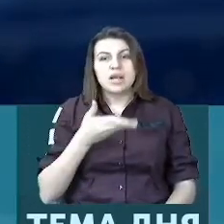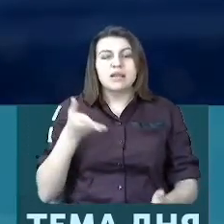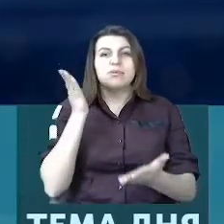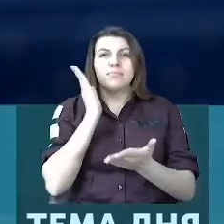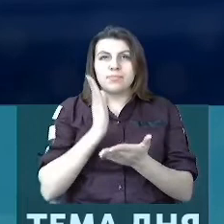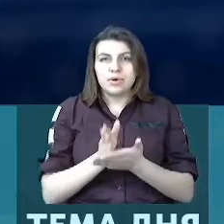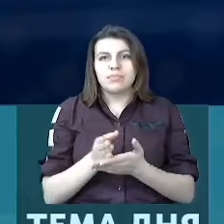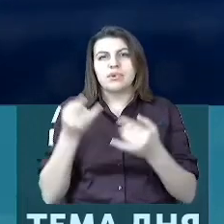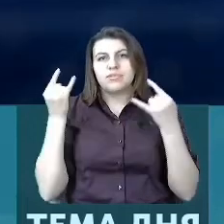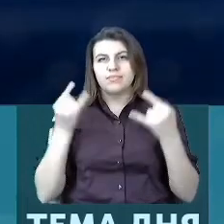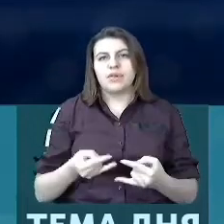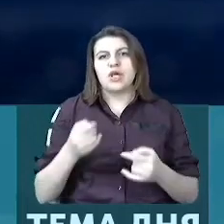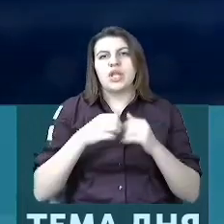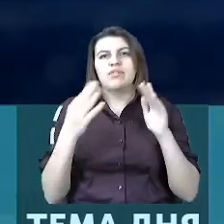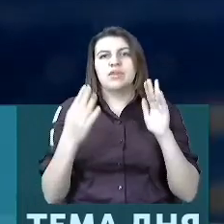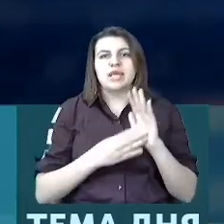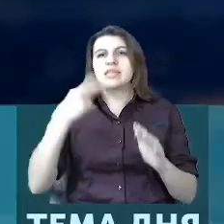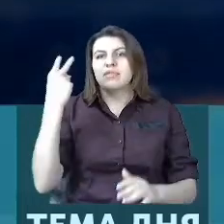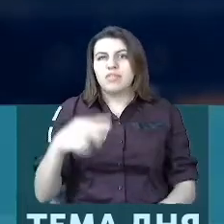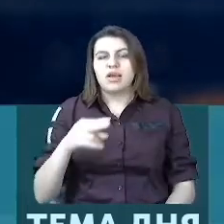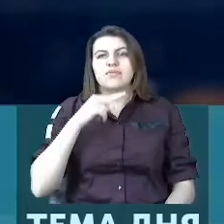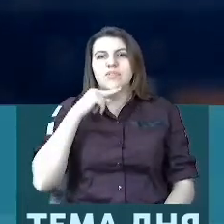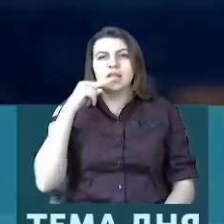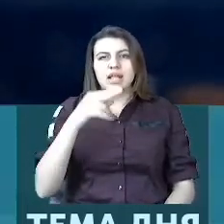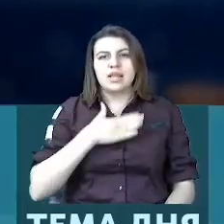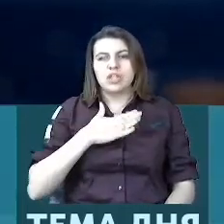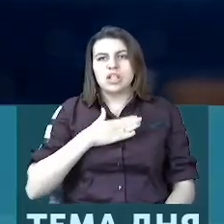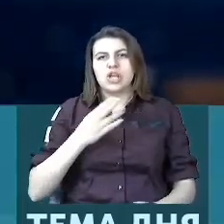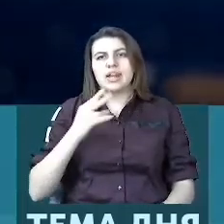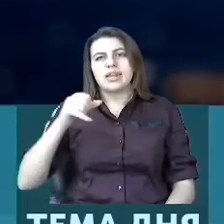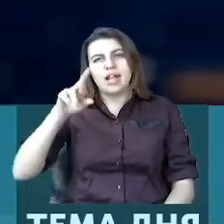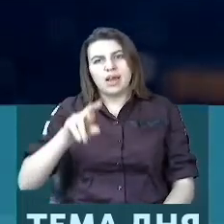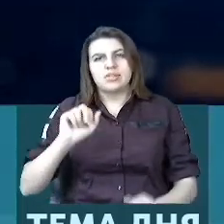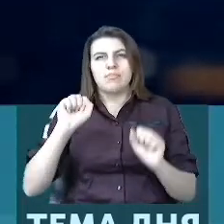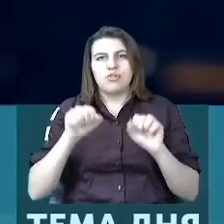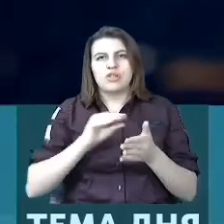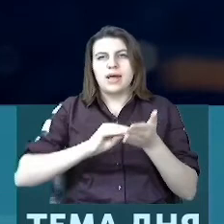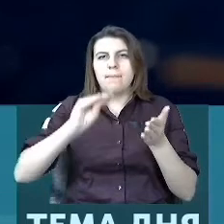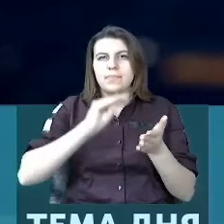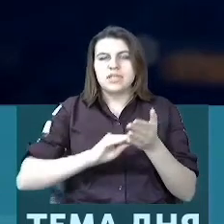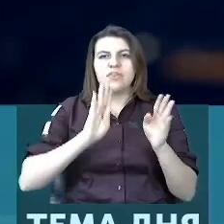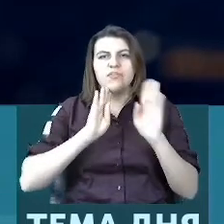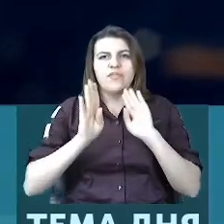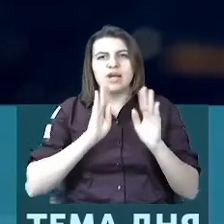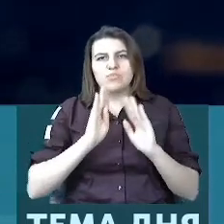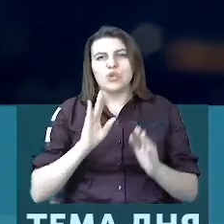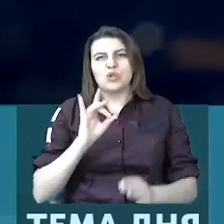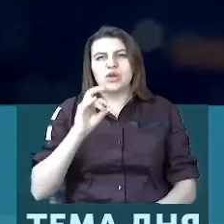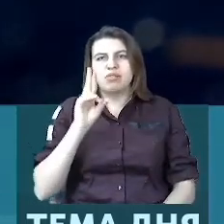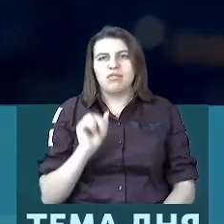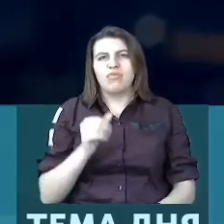о 19:20 і звертатись до нашої редакції. Зокрема, ви можете, написавши на нашу Facebook-сторінку в